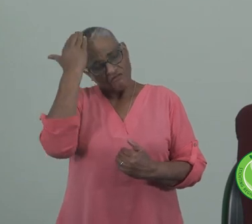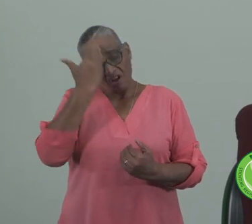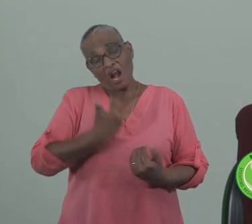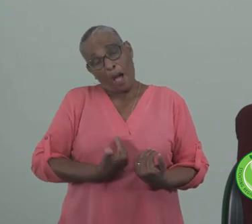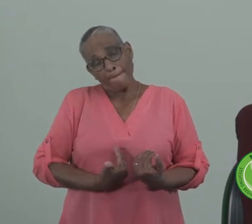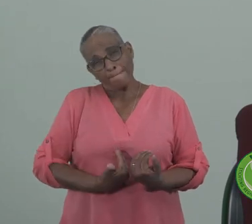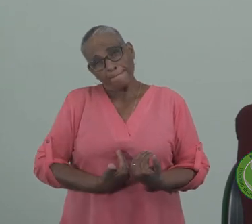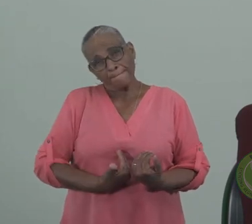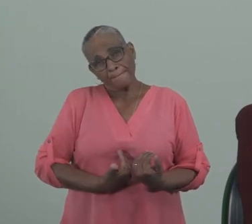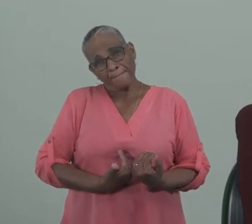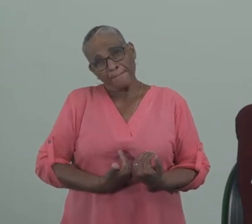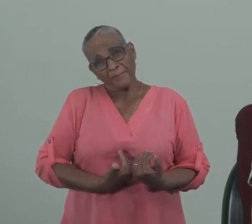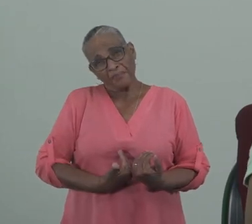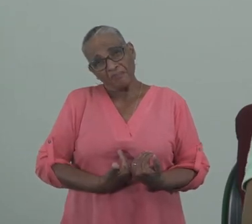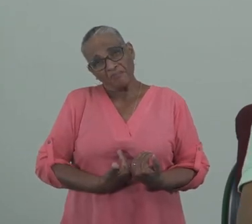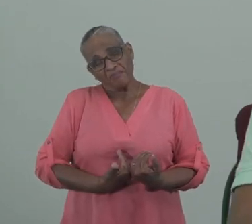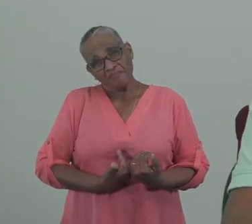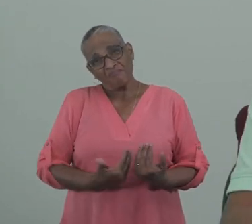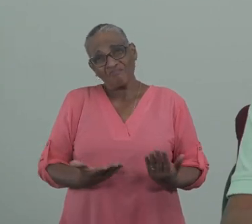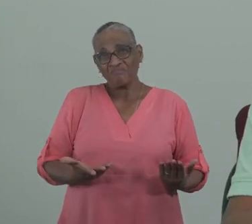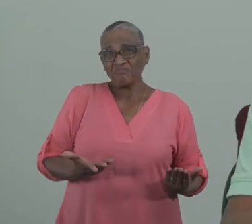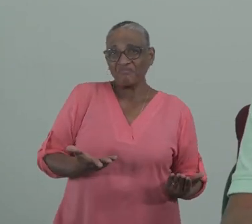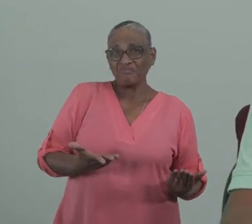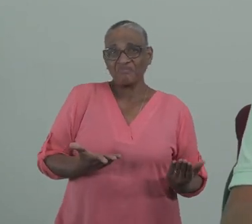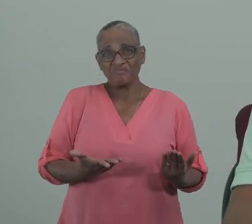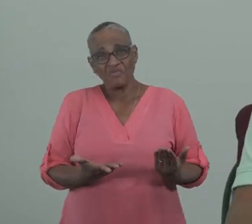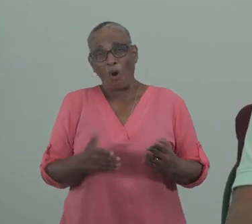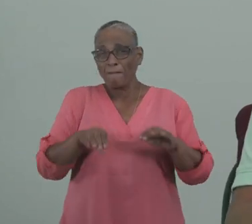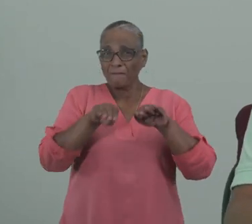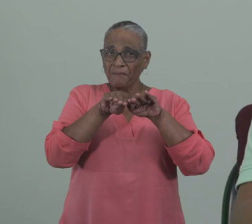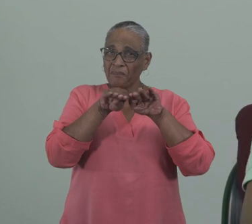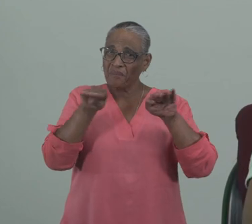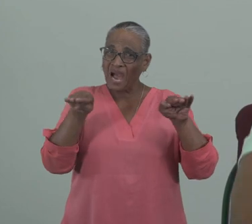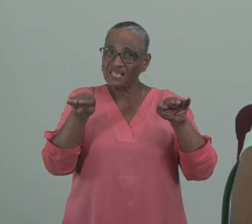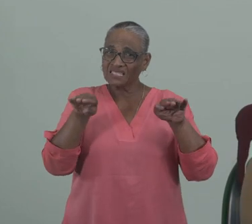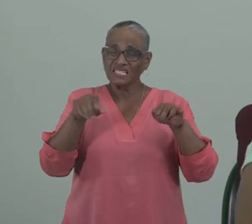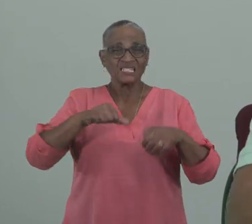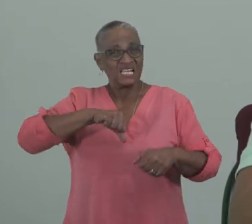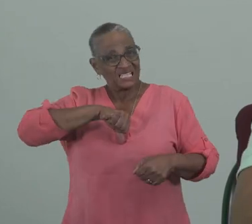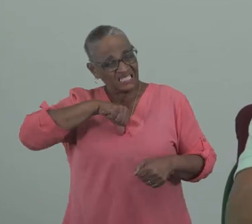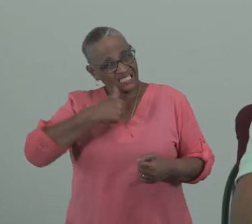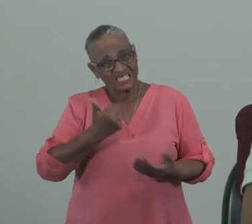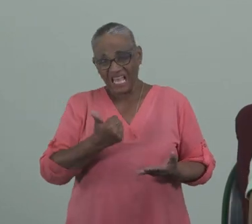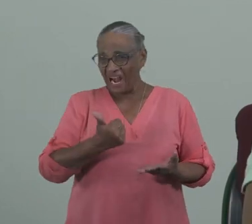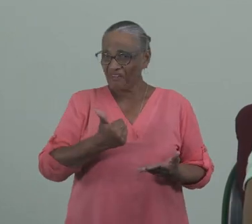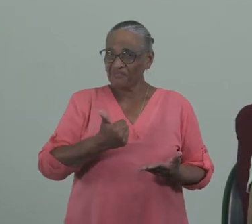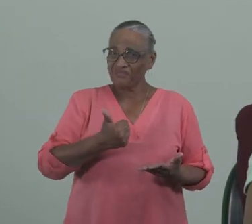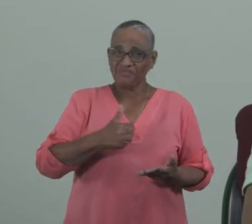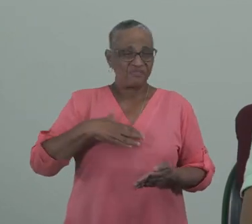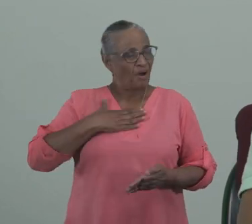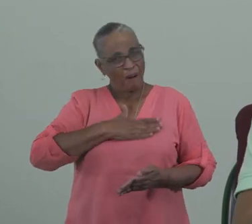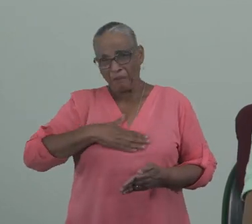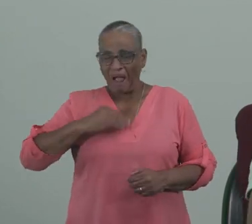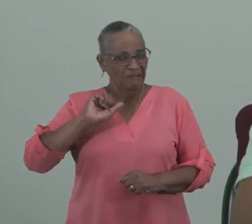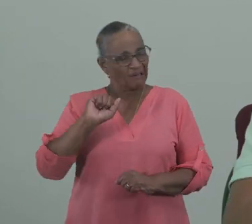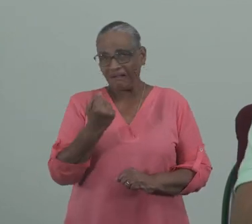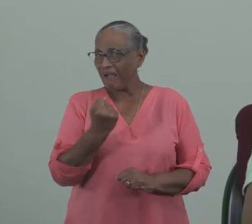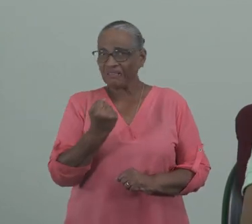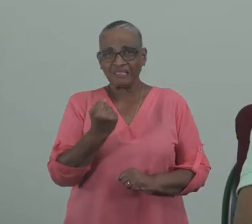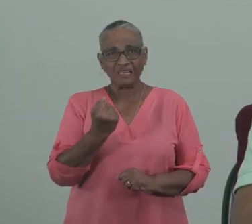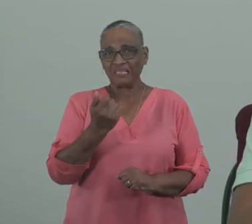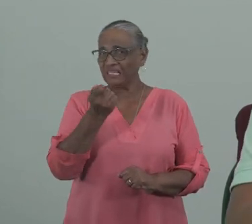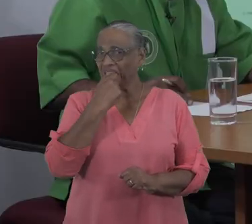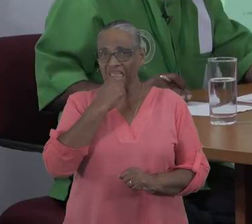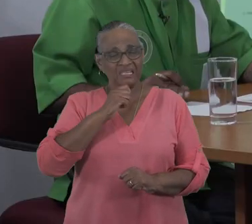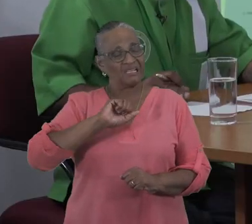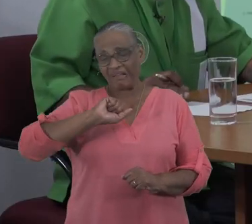raken dus verlamd in belangrijke mate. Pinomang doe je basis gewoon distance van Libi. Bijvoorbeeld Gowasi,